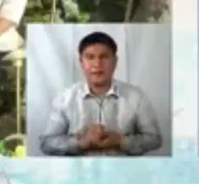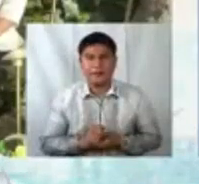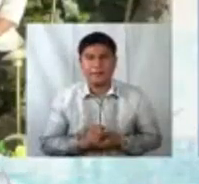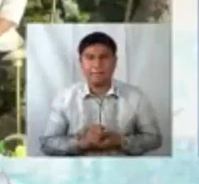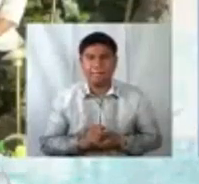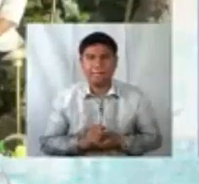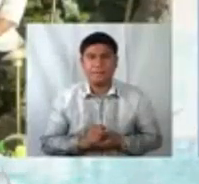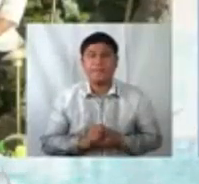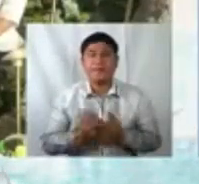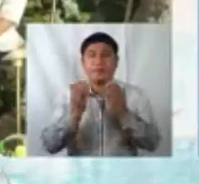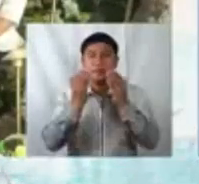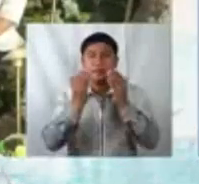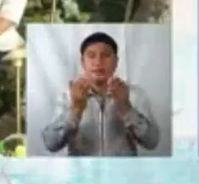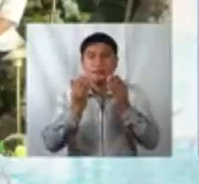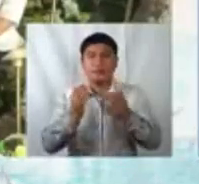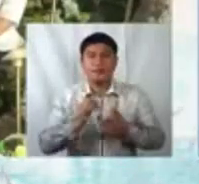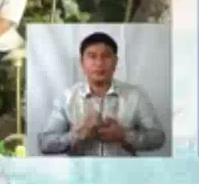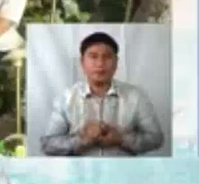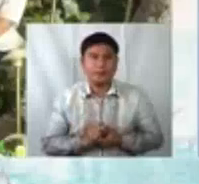Salamat po.